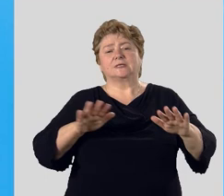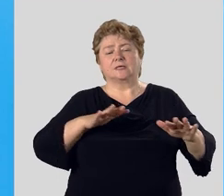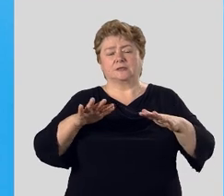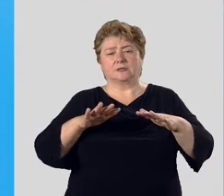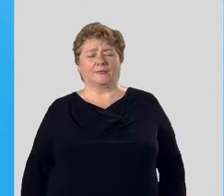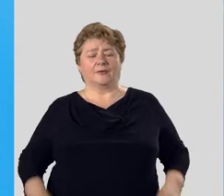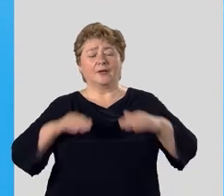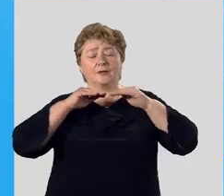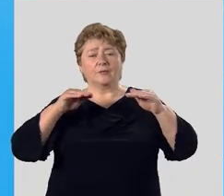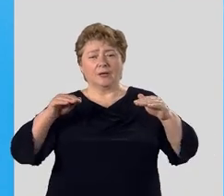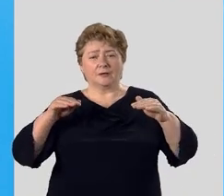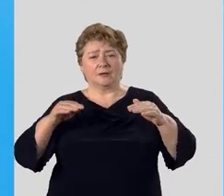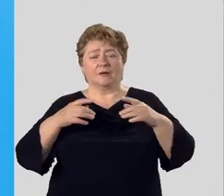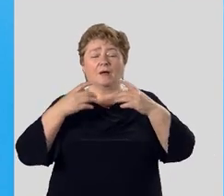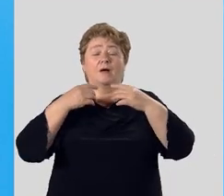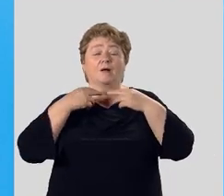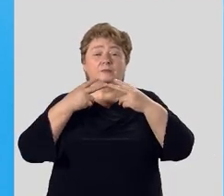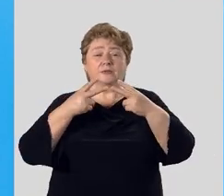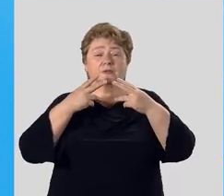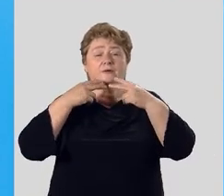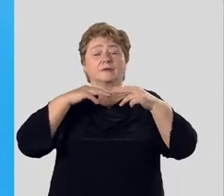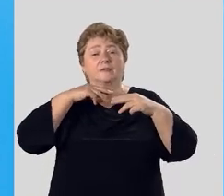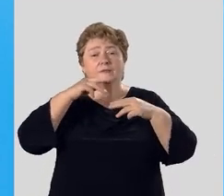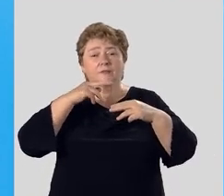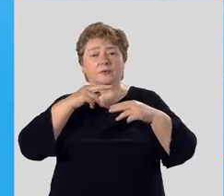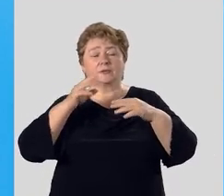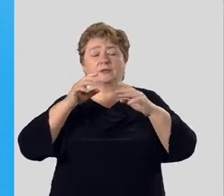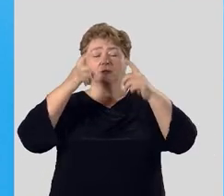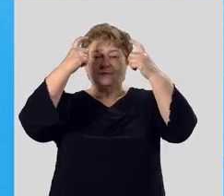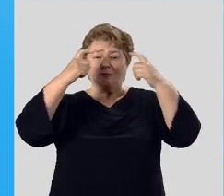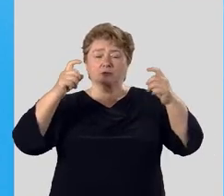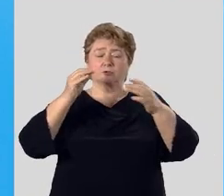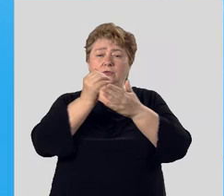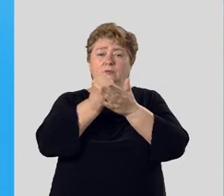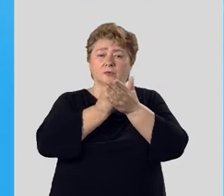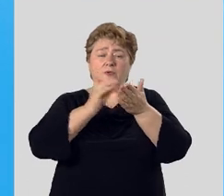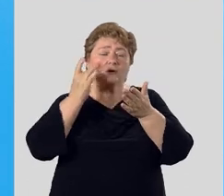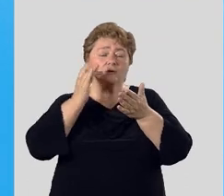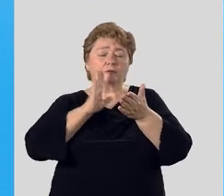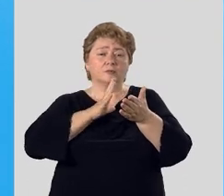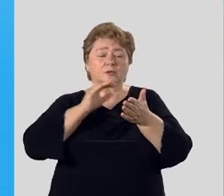жизнедеятельности. Ребята, обратите внимание на информационные ресурсы, которые были